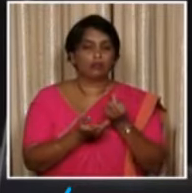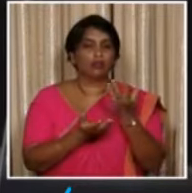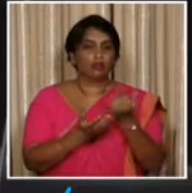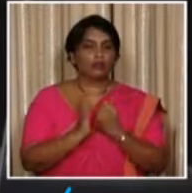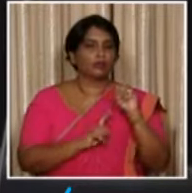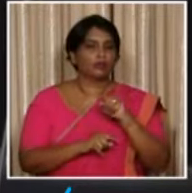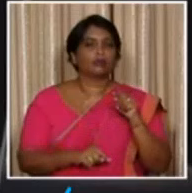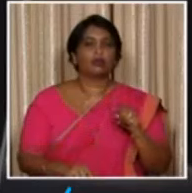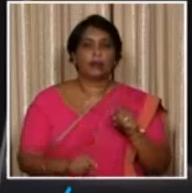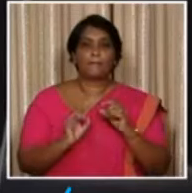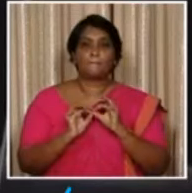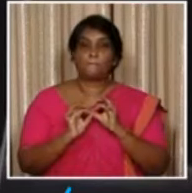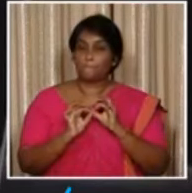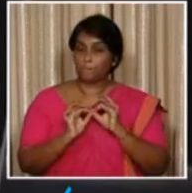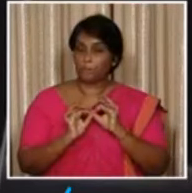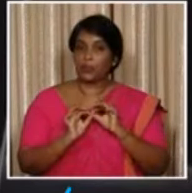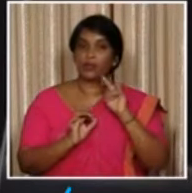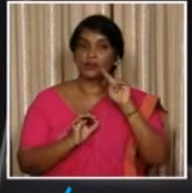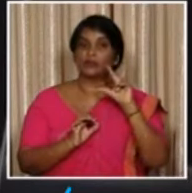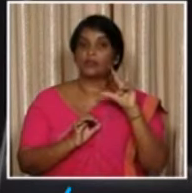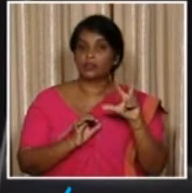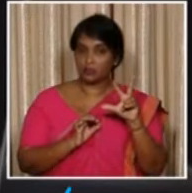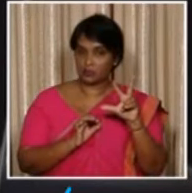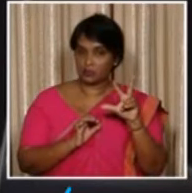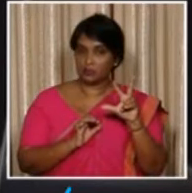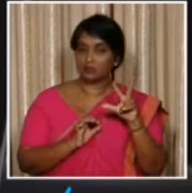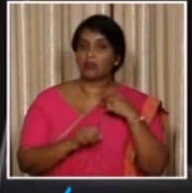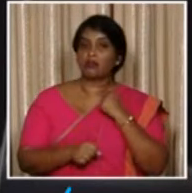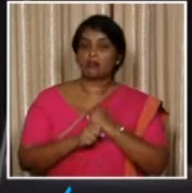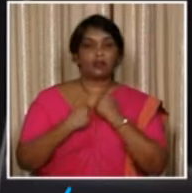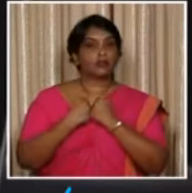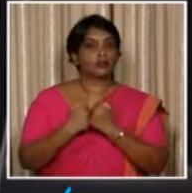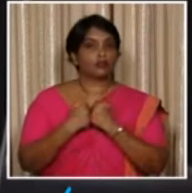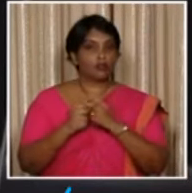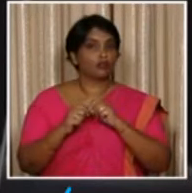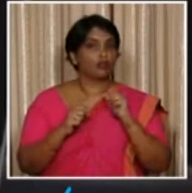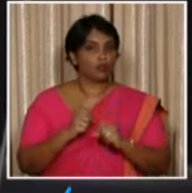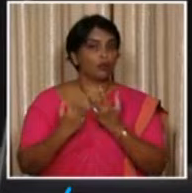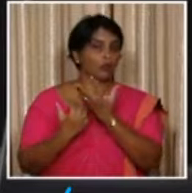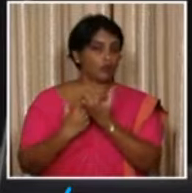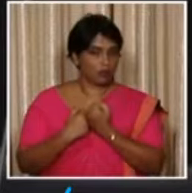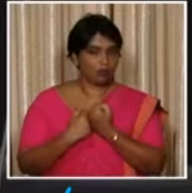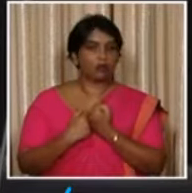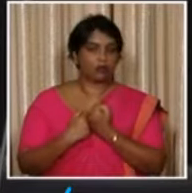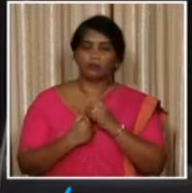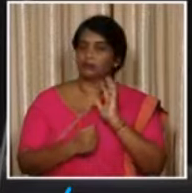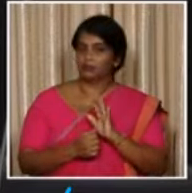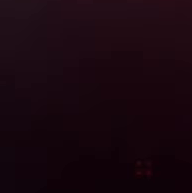මේ ගරු සභාවෙන්. බිලියන 28ක් පමණ ලංකා ගමනාගමන මණ්ඩලයට හිමි වෙන ප්‍රමාණය ලබා